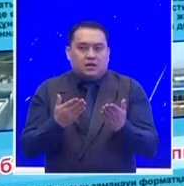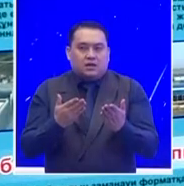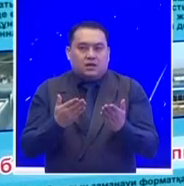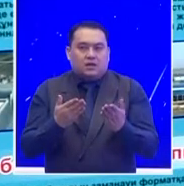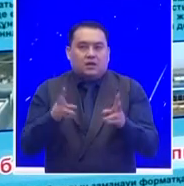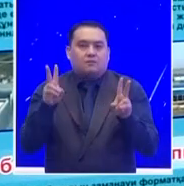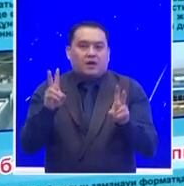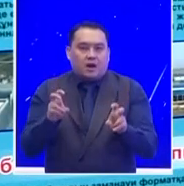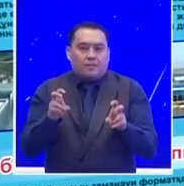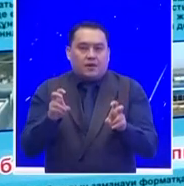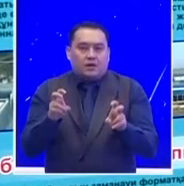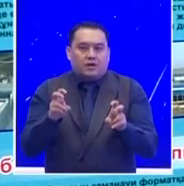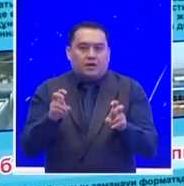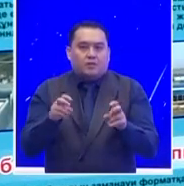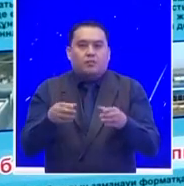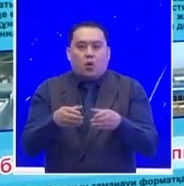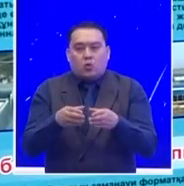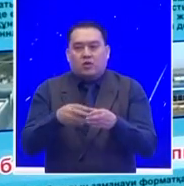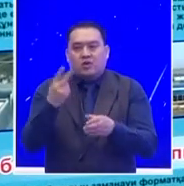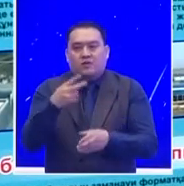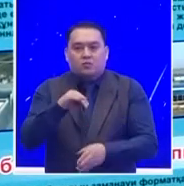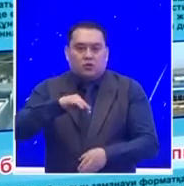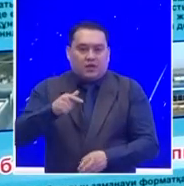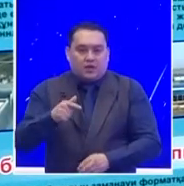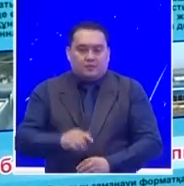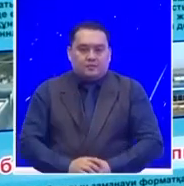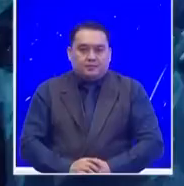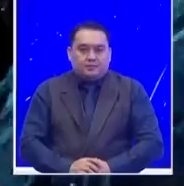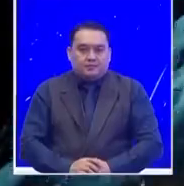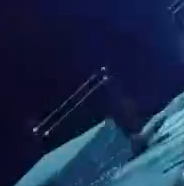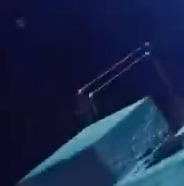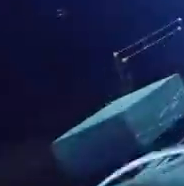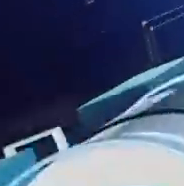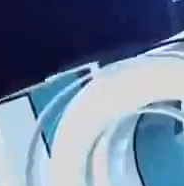кредитоваться в рамках якорной кооперации, до 20 миллионов тенге.